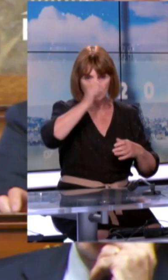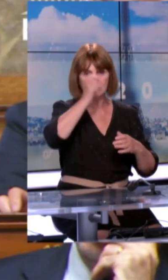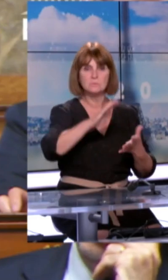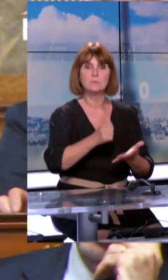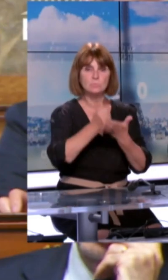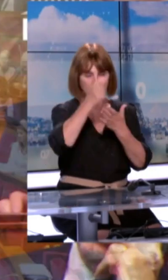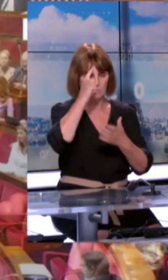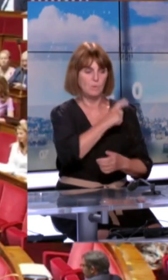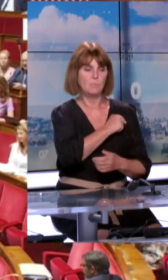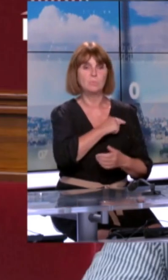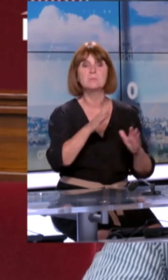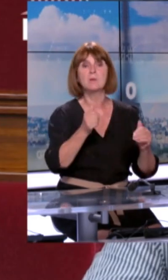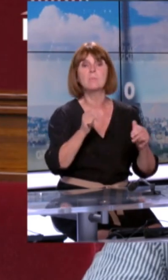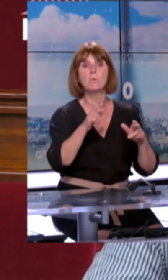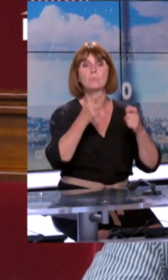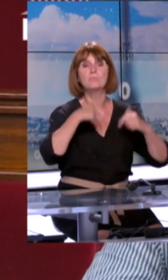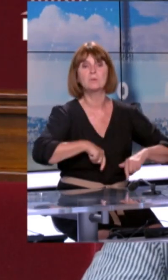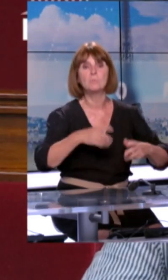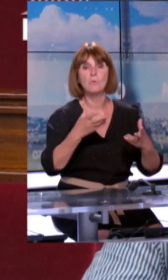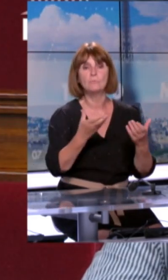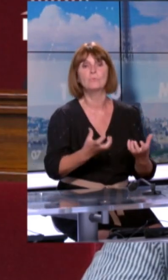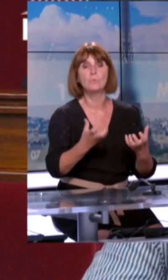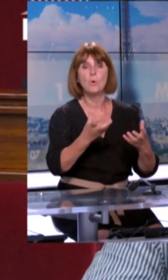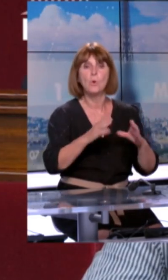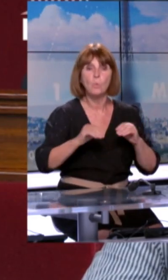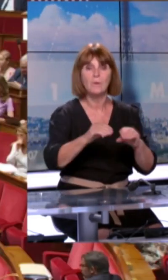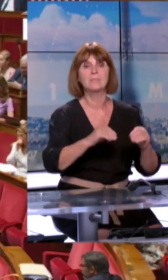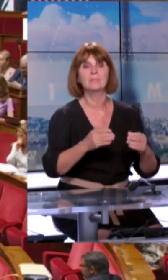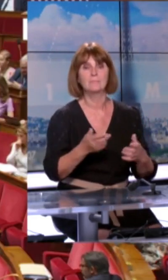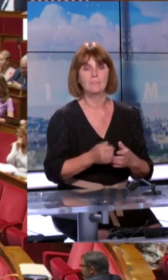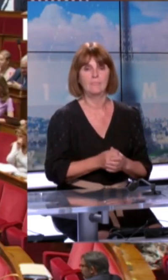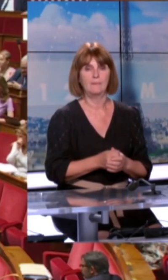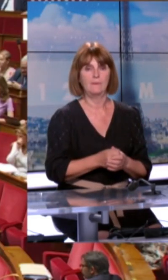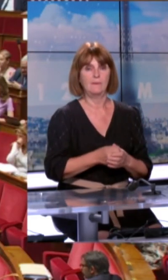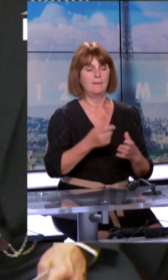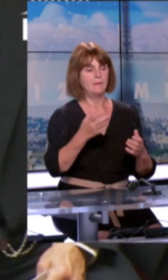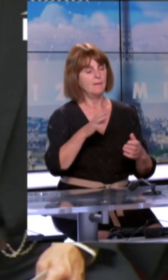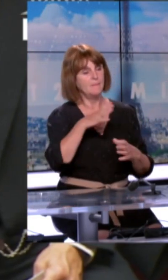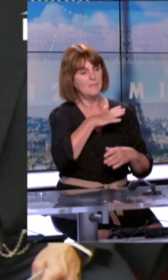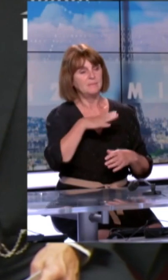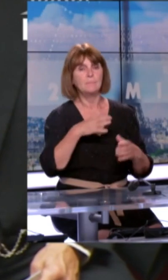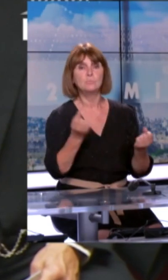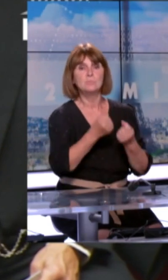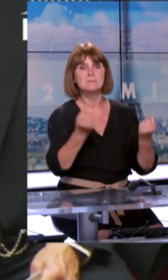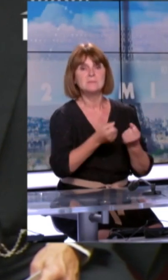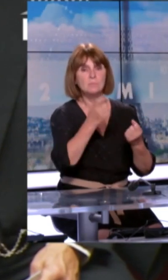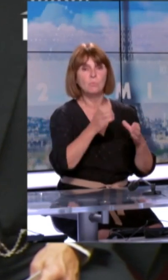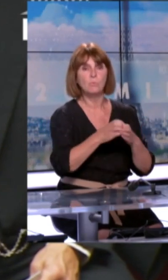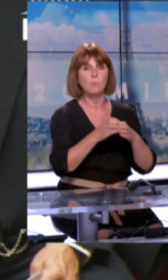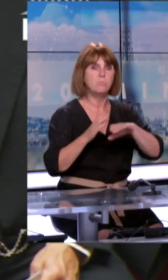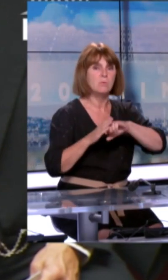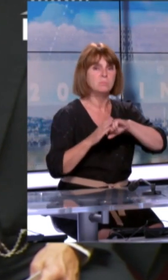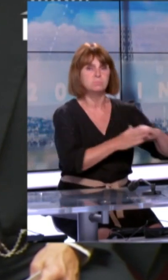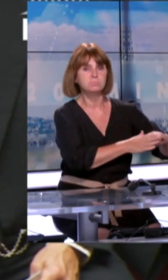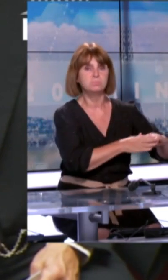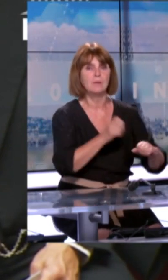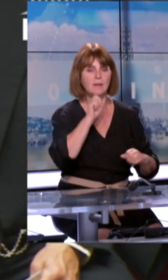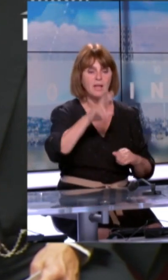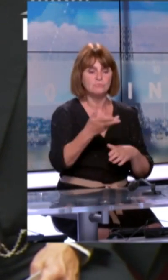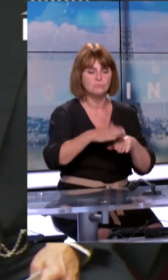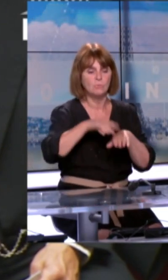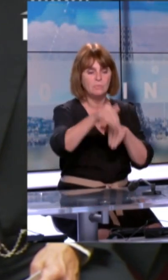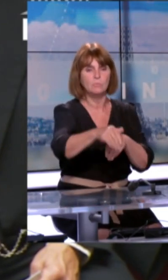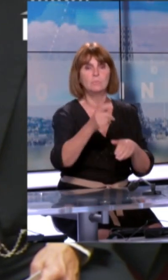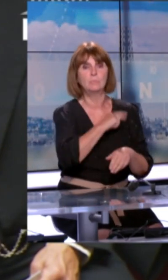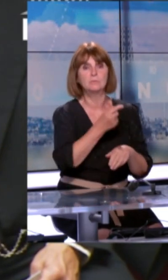nos forces de l'ordre ? Alors, madame la députée, plutôt que donner publicité à des extrémistes qui crachent sur la tombe des policiers morts, je